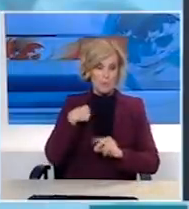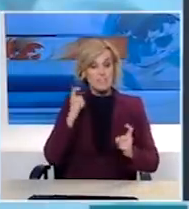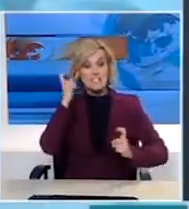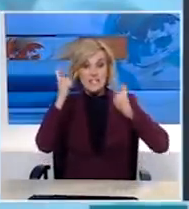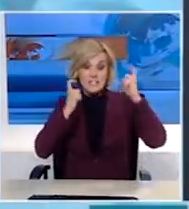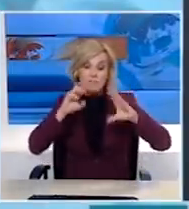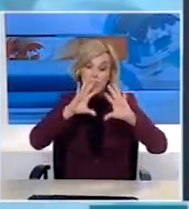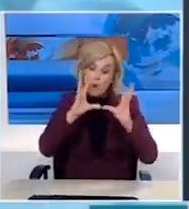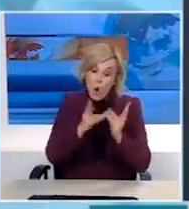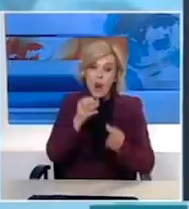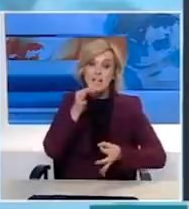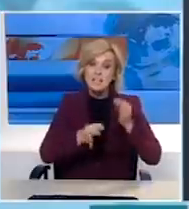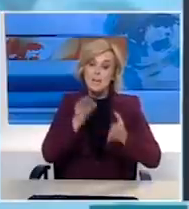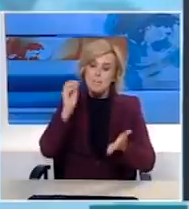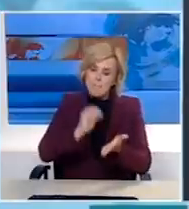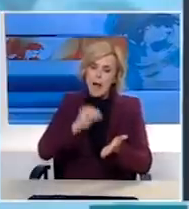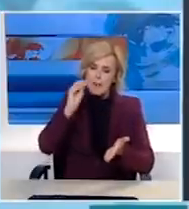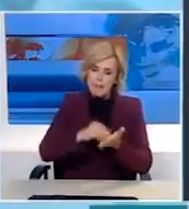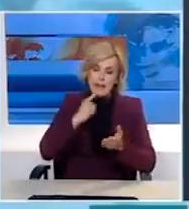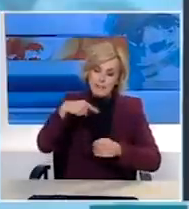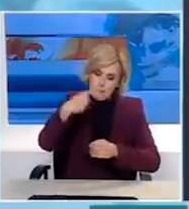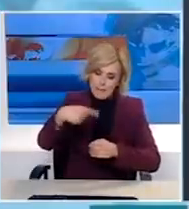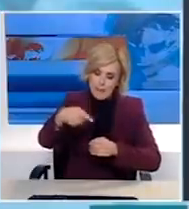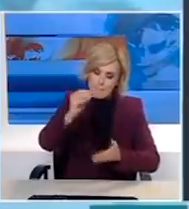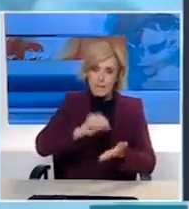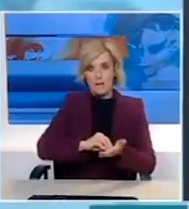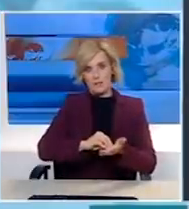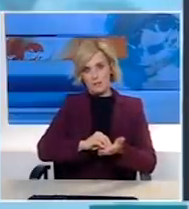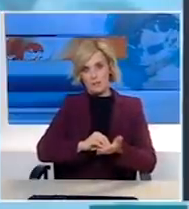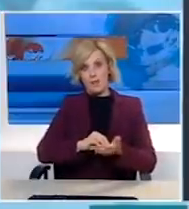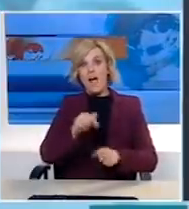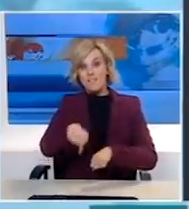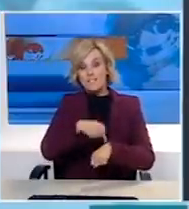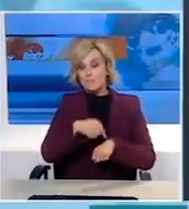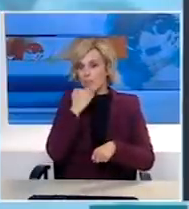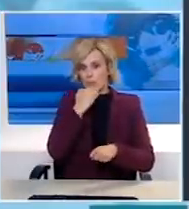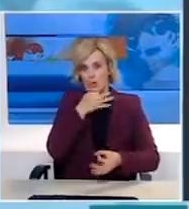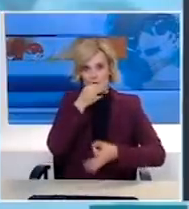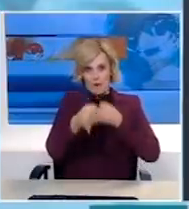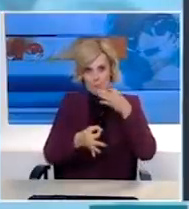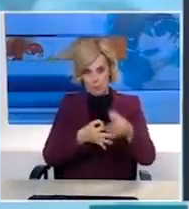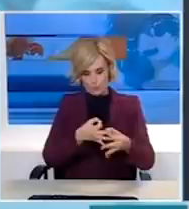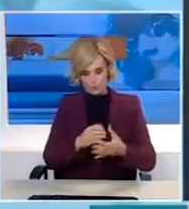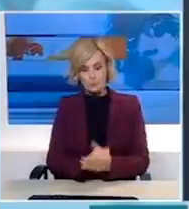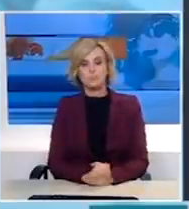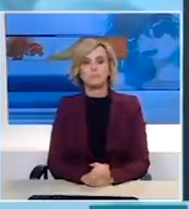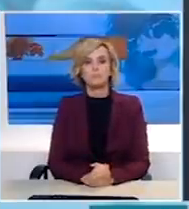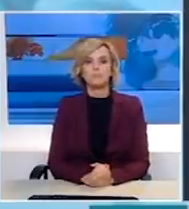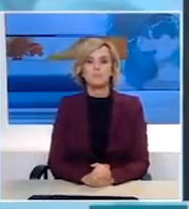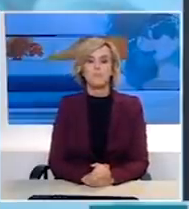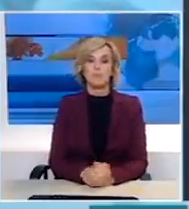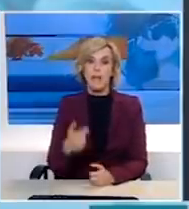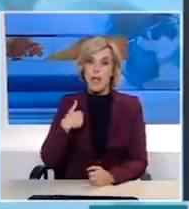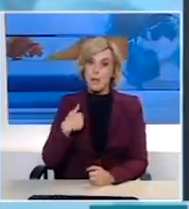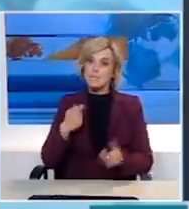σκεφτόμαστε, τα συζητούμε και θα τα συζητήσουμε και ακόμα περισσότερο τις επόμενες εβδομάδες, αλλά σίγουρα δεν είναι του σήμερα. Θεωρώ λοιπόν ότι έχουμε κάνει